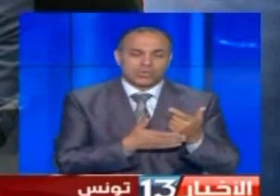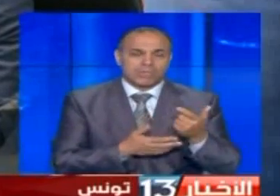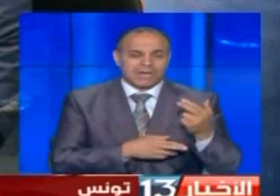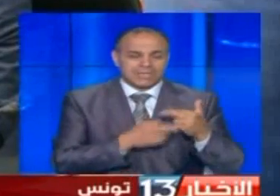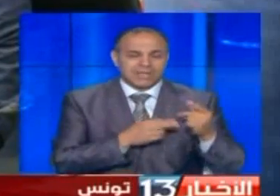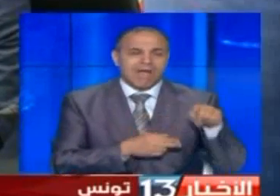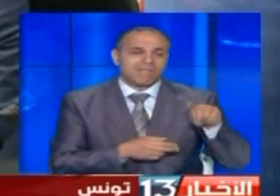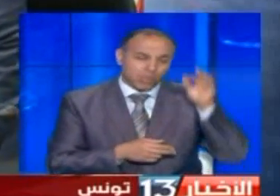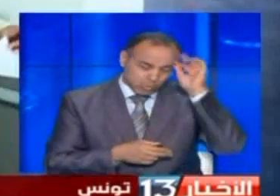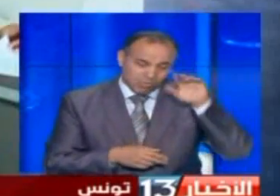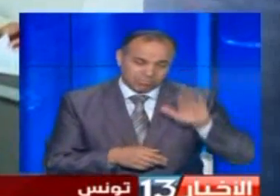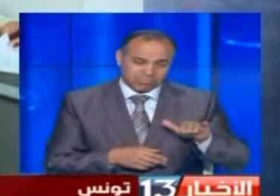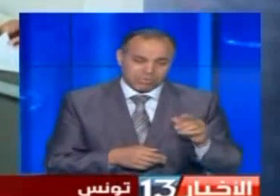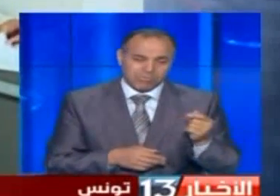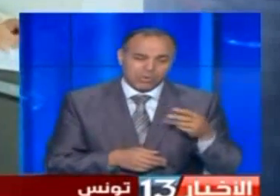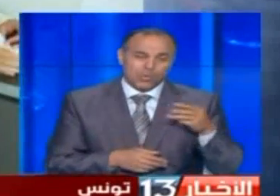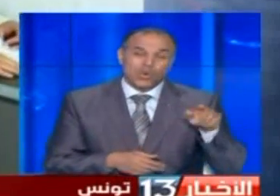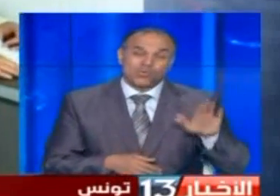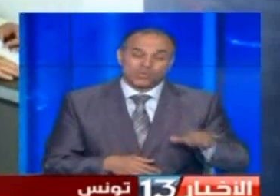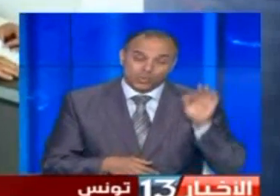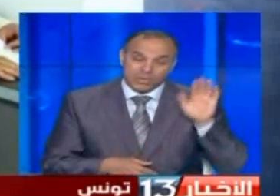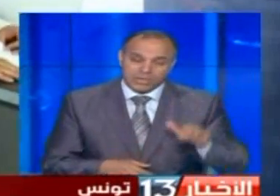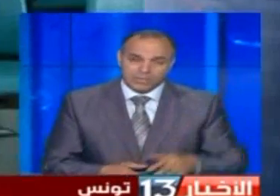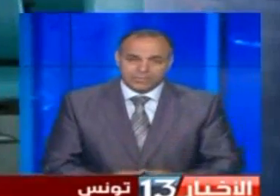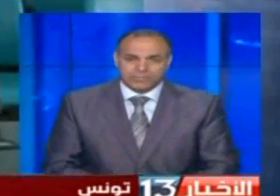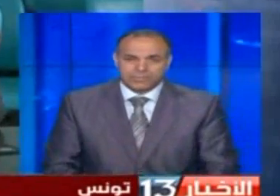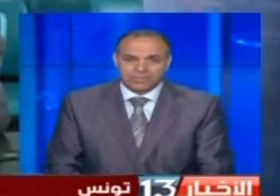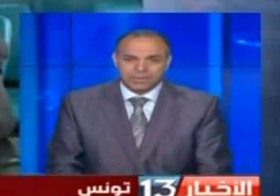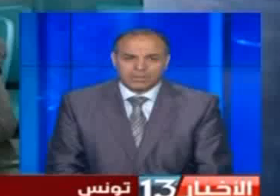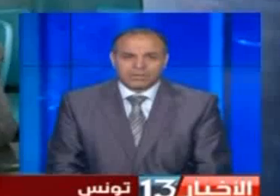تراجع الدينار أمام العملة الصعبة.